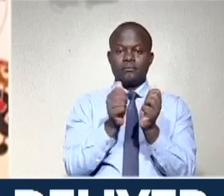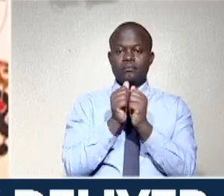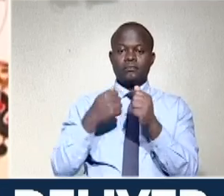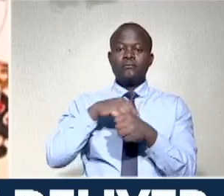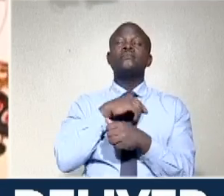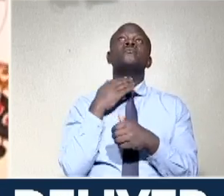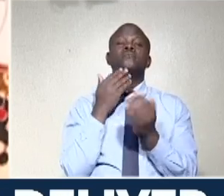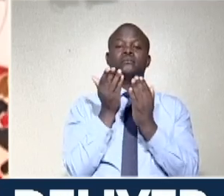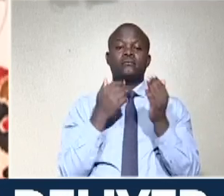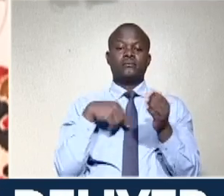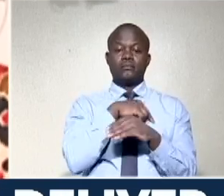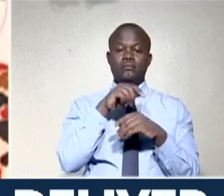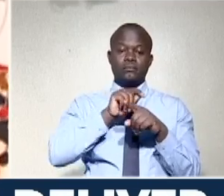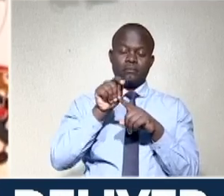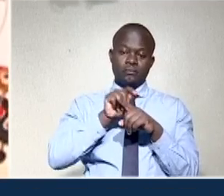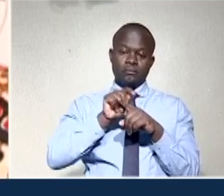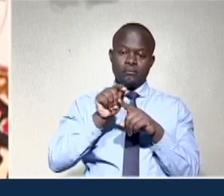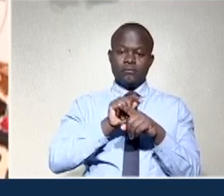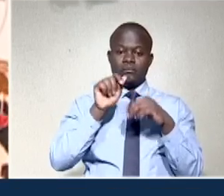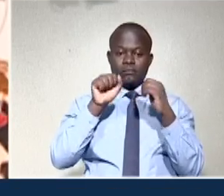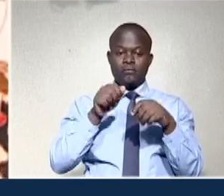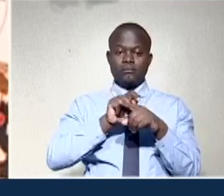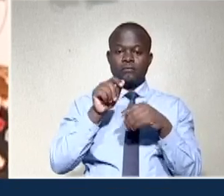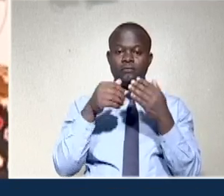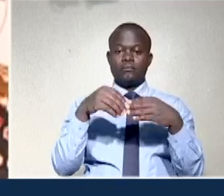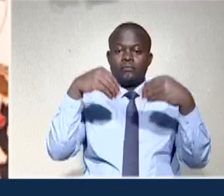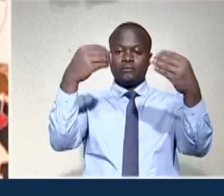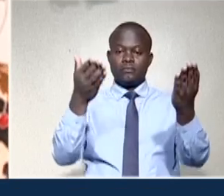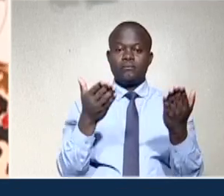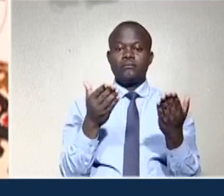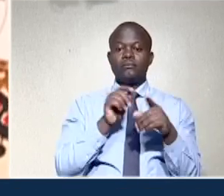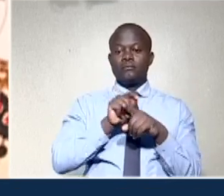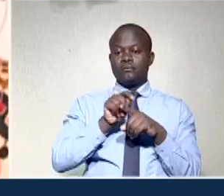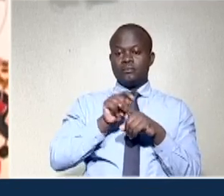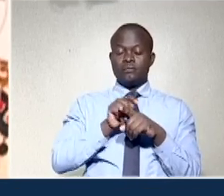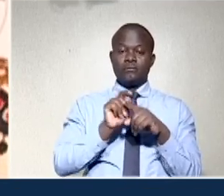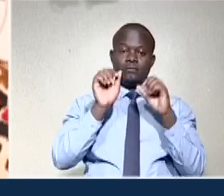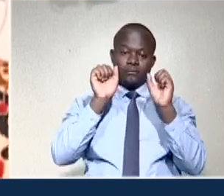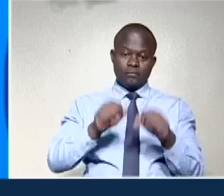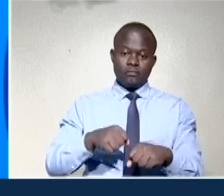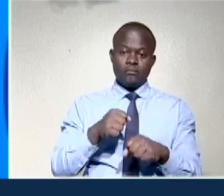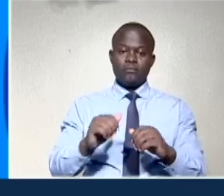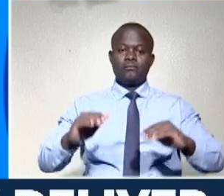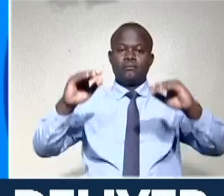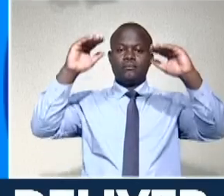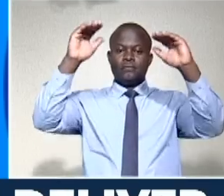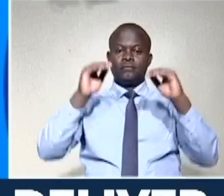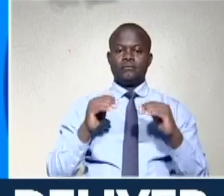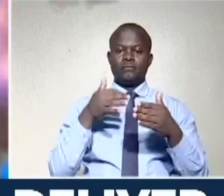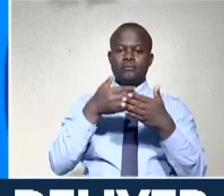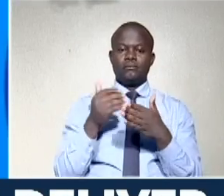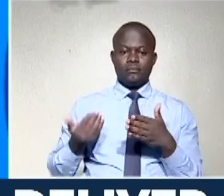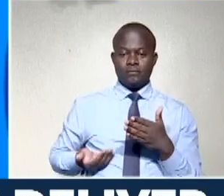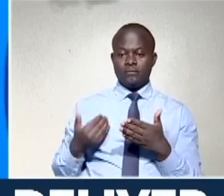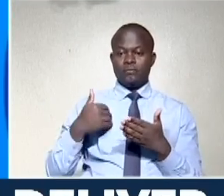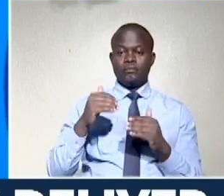bashaka serivisi zacu za training, tugashaka kubahugura, tukabaha amahugurwa, bagashaka gukura. Kugeza ubu abagore bafite